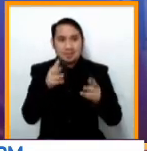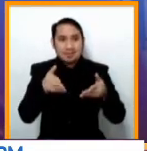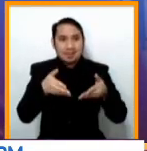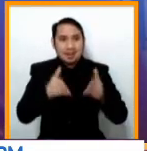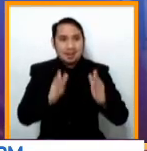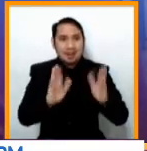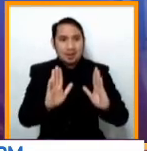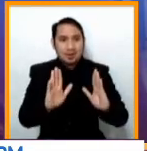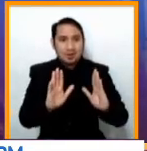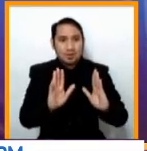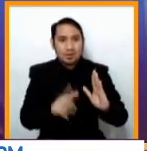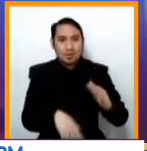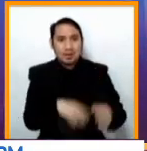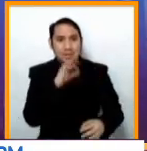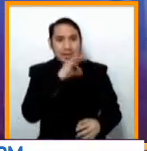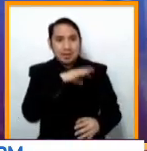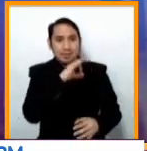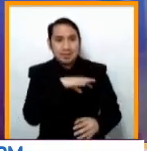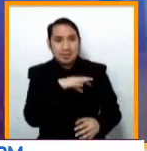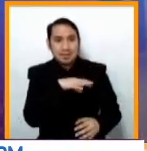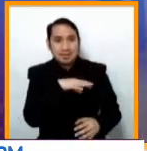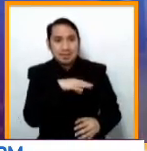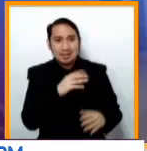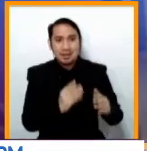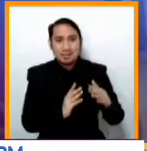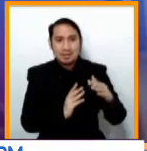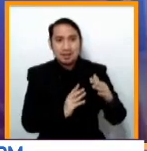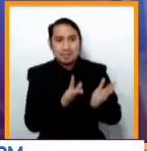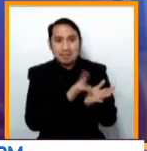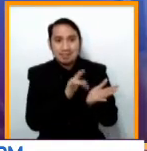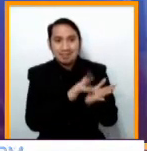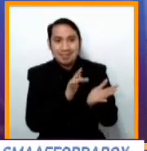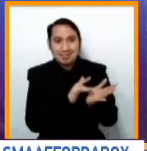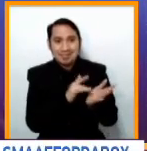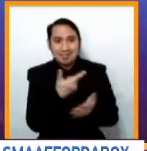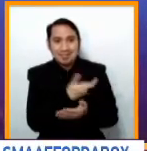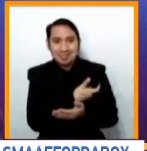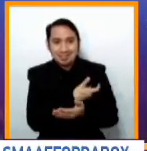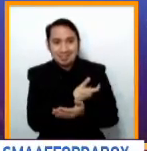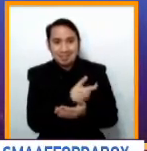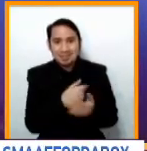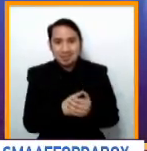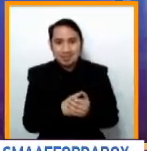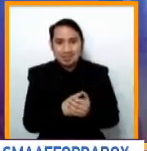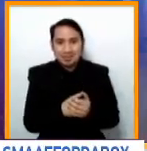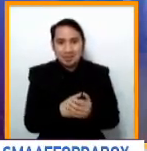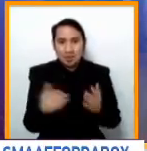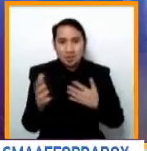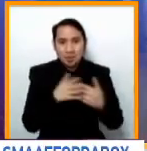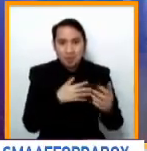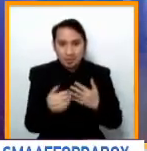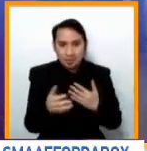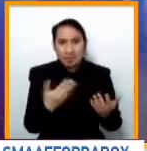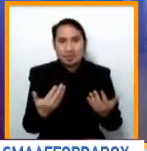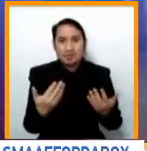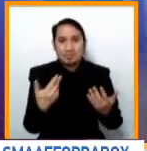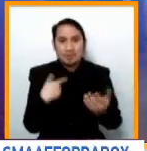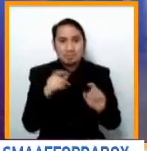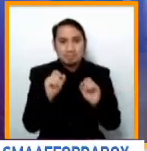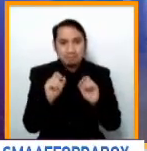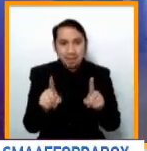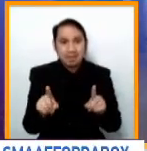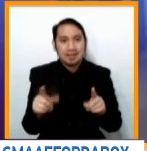money out of the pandemic, especially sa vaccination. Whether na maligya na o vaccination card